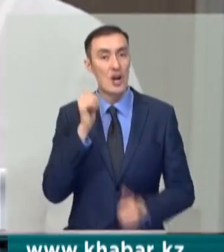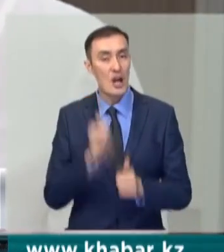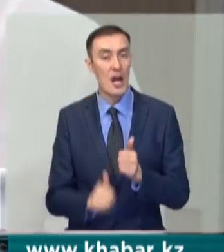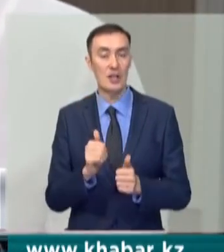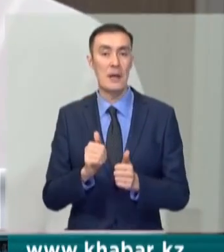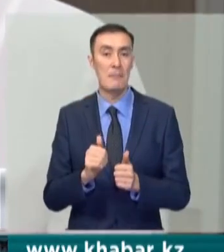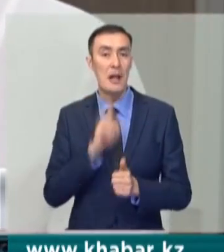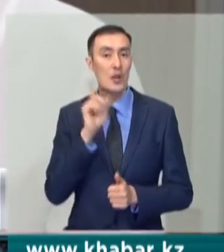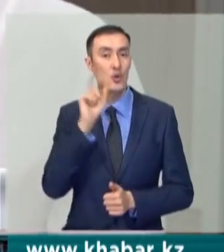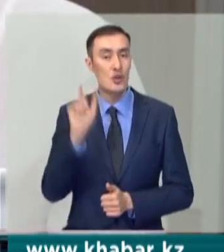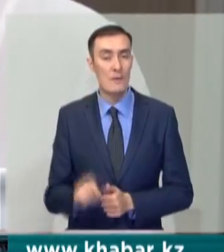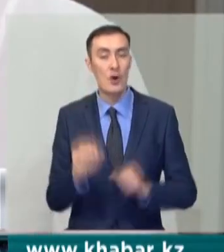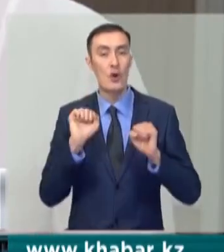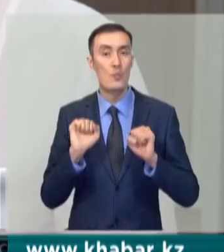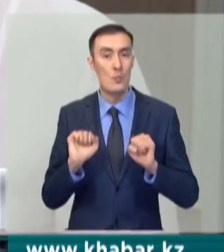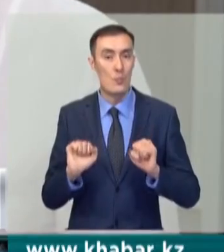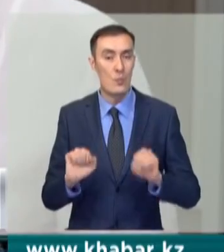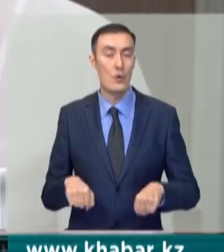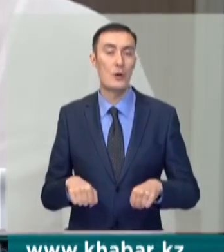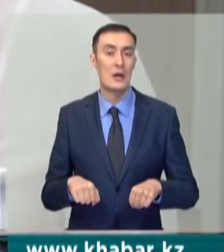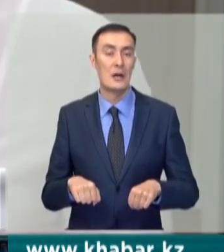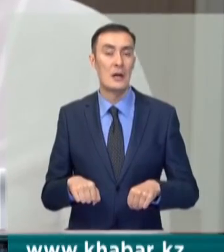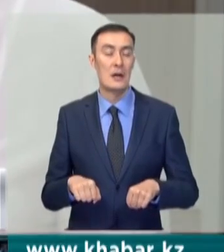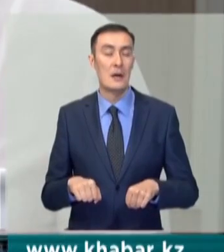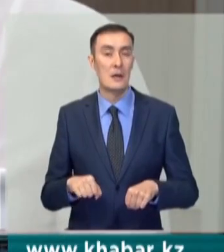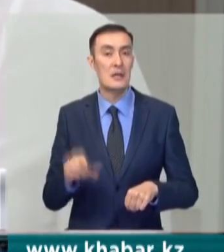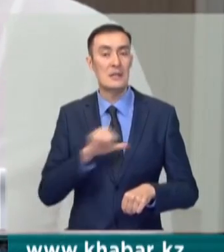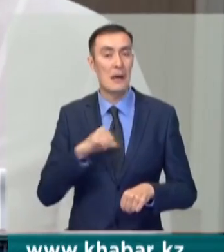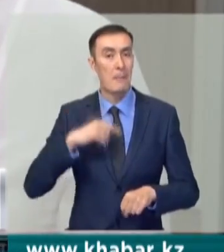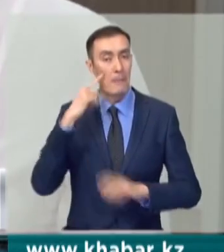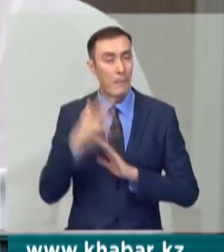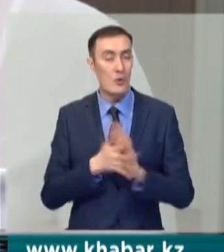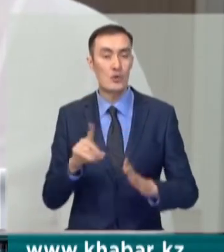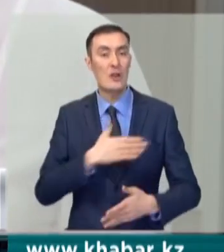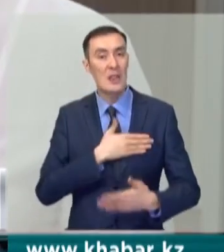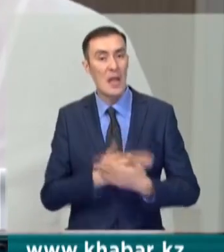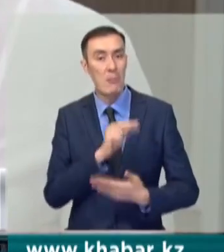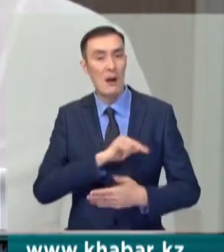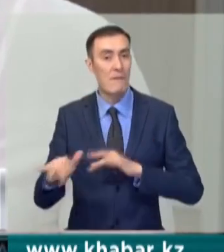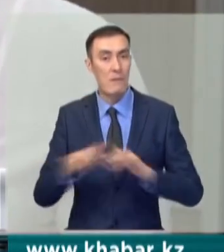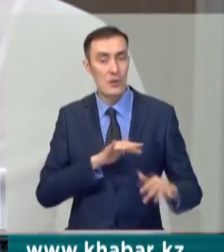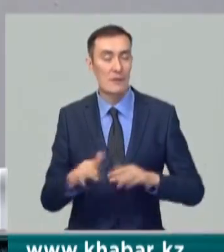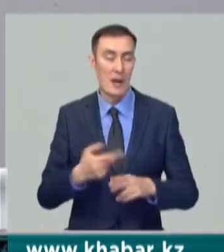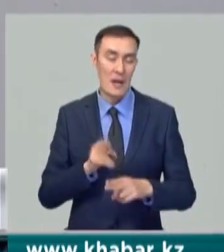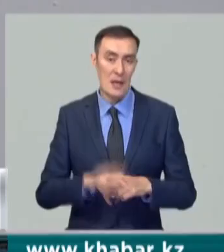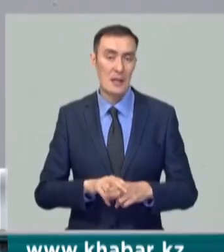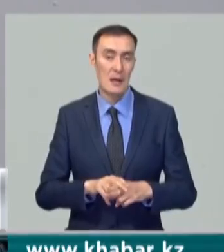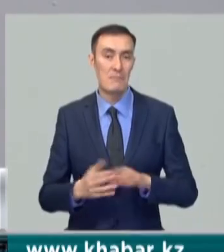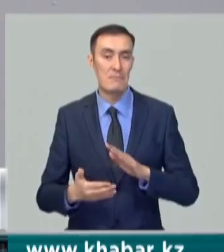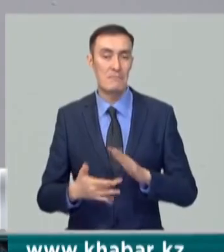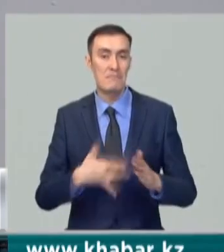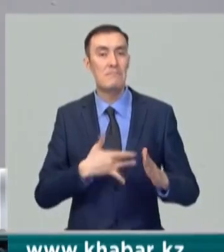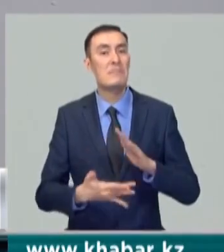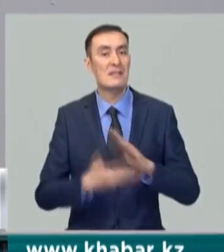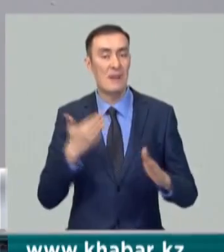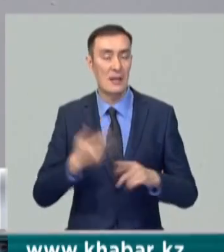каждый молодой человек мог, вернее, понял, что добровольчество – это призвание. В педуниверситете